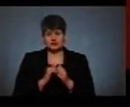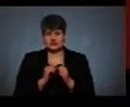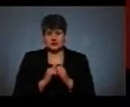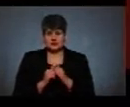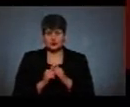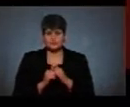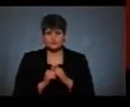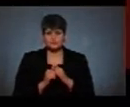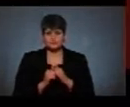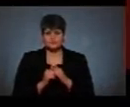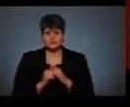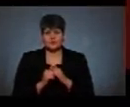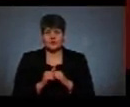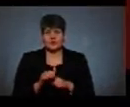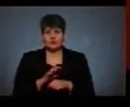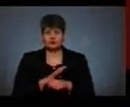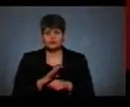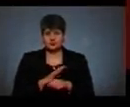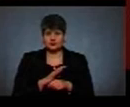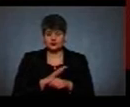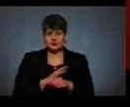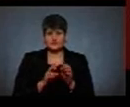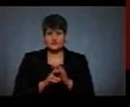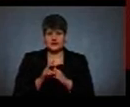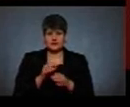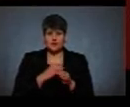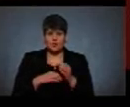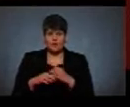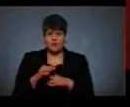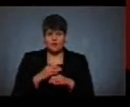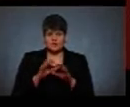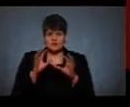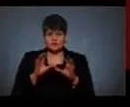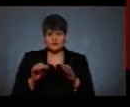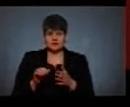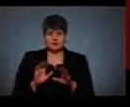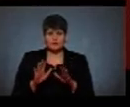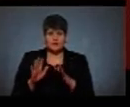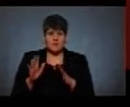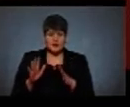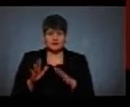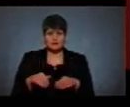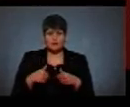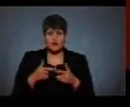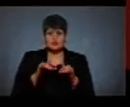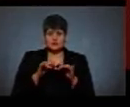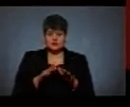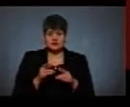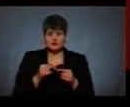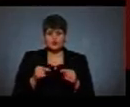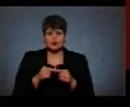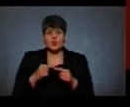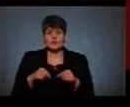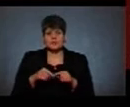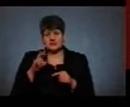того відбулися певні в церкві обговорення певних статутних моментів, винесені певні процедури, це узгоджено з органами державної